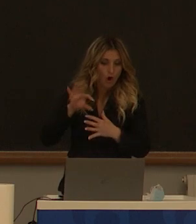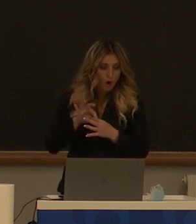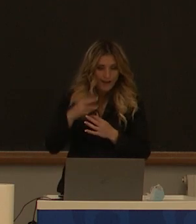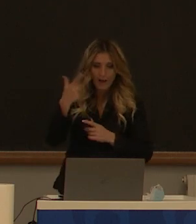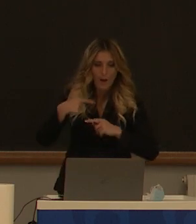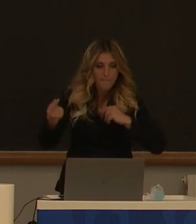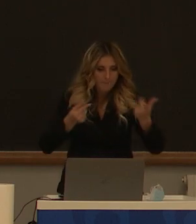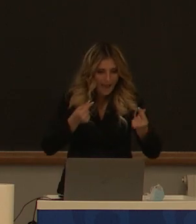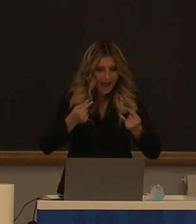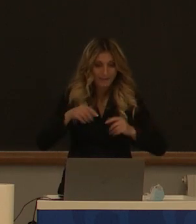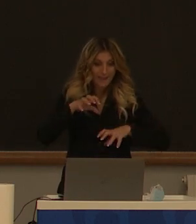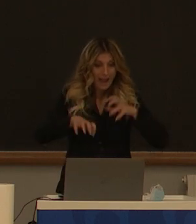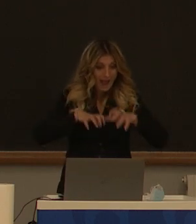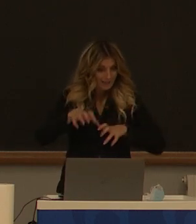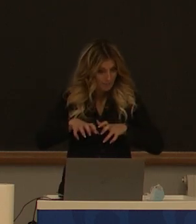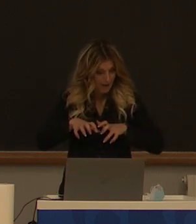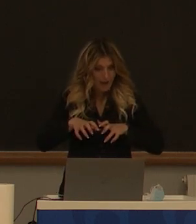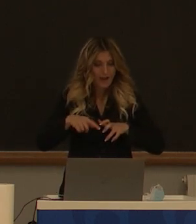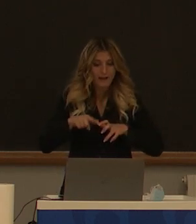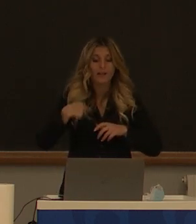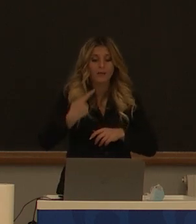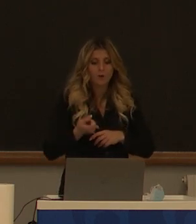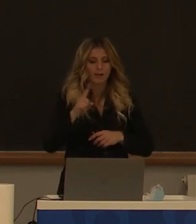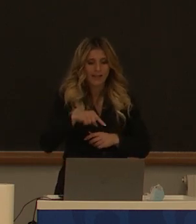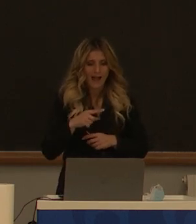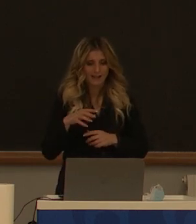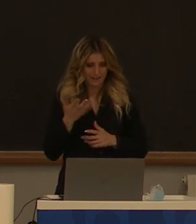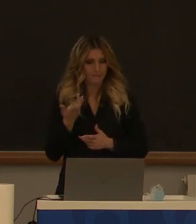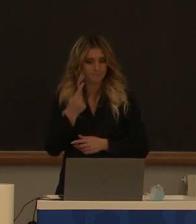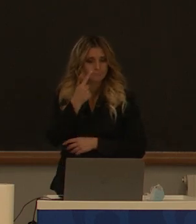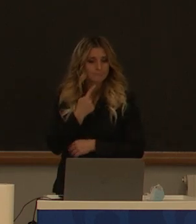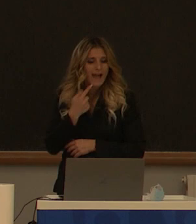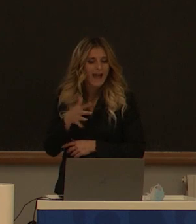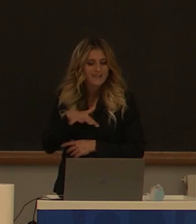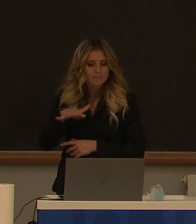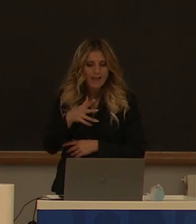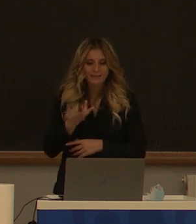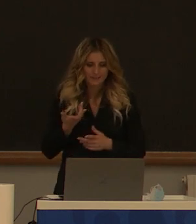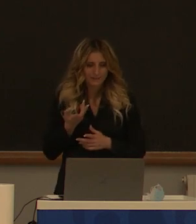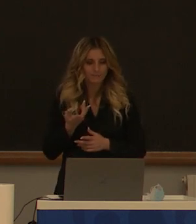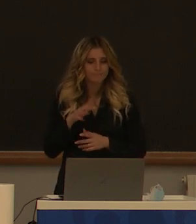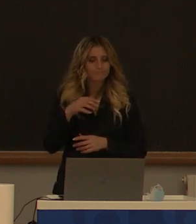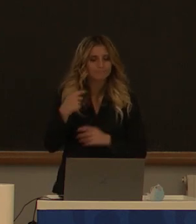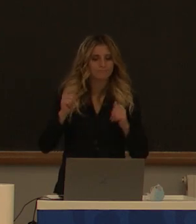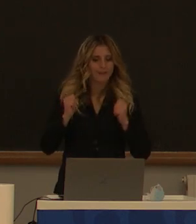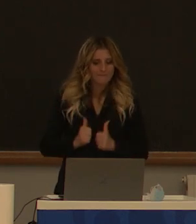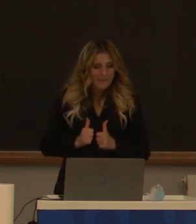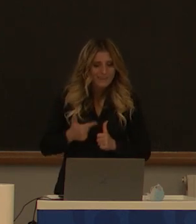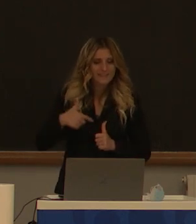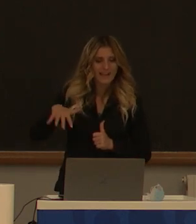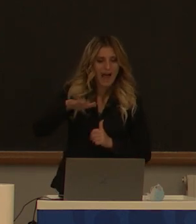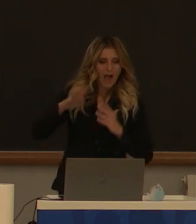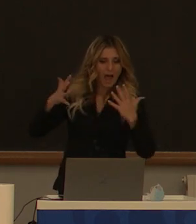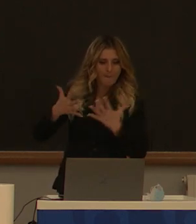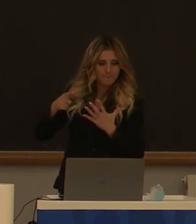piante ed animali, e quello, diciamo, che sono gli aspetti cosiddetti abiotici, cioè gli aspetti della chimica e fisica ambientali, per